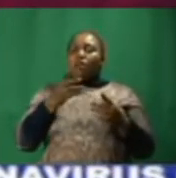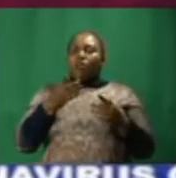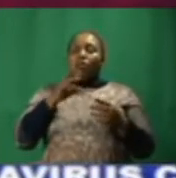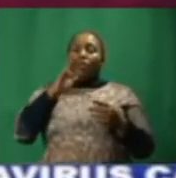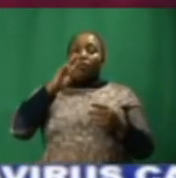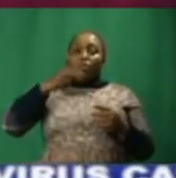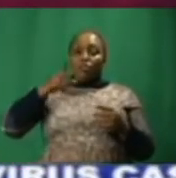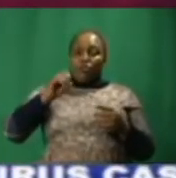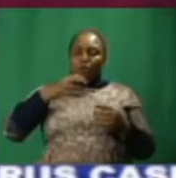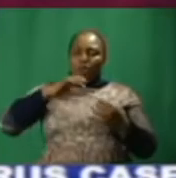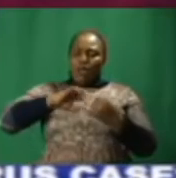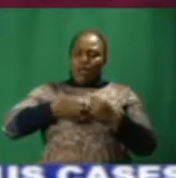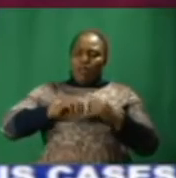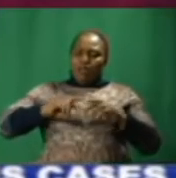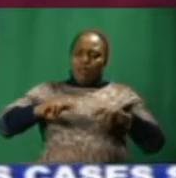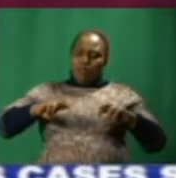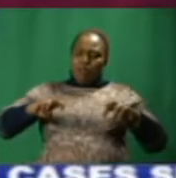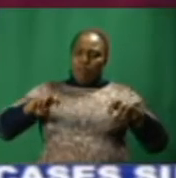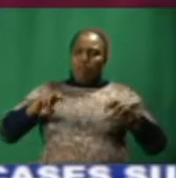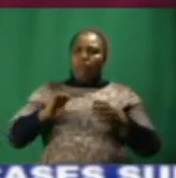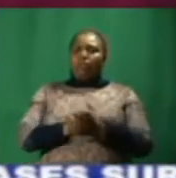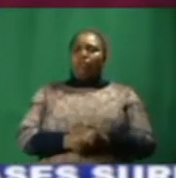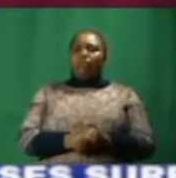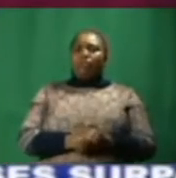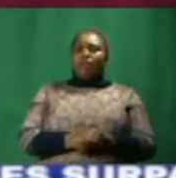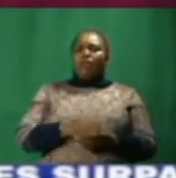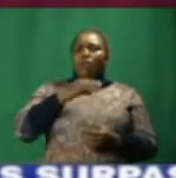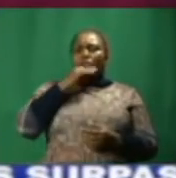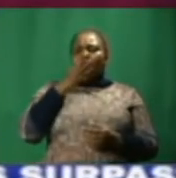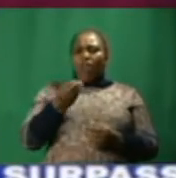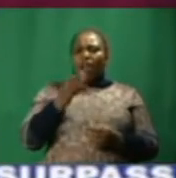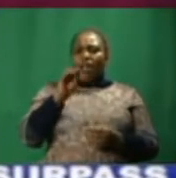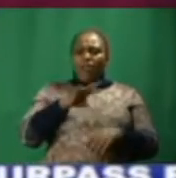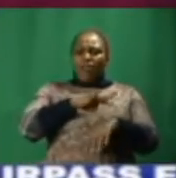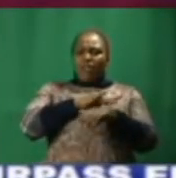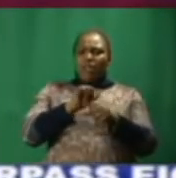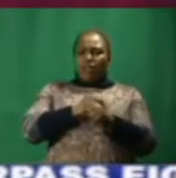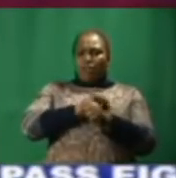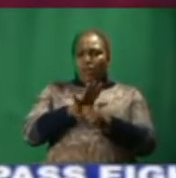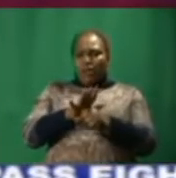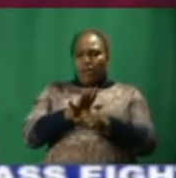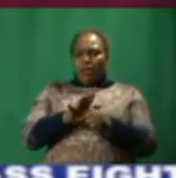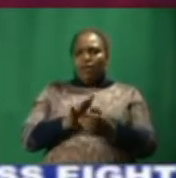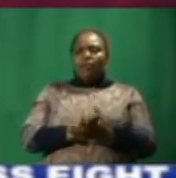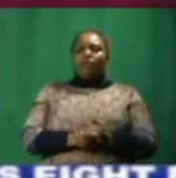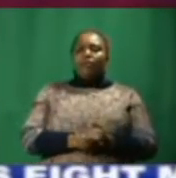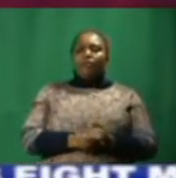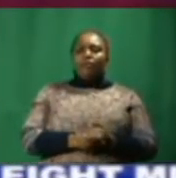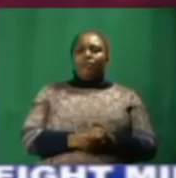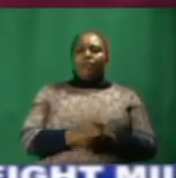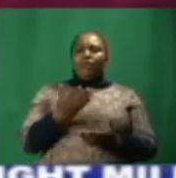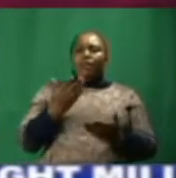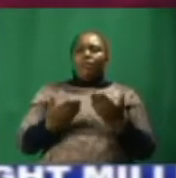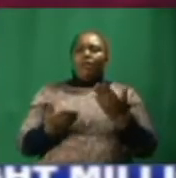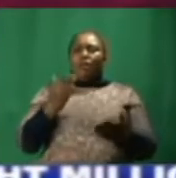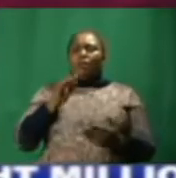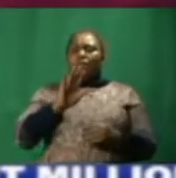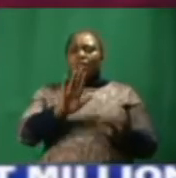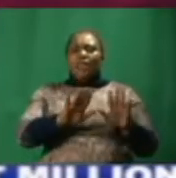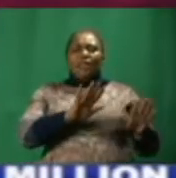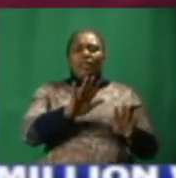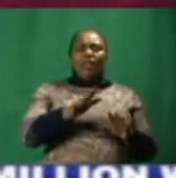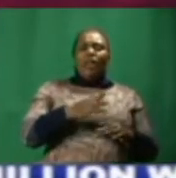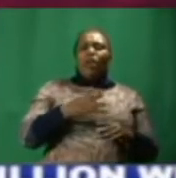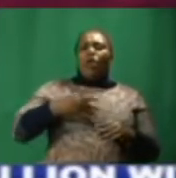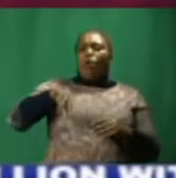kuyiqwaningisisa ukuthi kahle kahle engabe yini le labangela lokho sweda lo mfana bekanawo lo mkhuhlane oyo has been exposed kumuvulo lomkhuhlane uthinzile maybe all those surfaces yathi